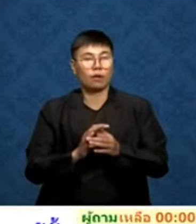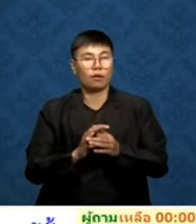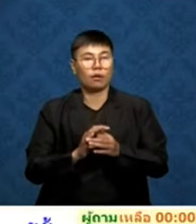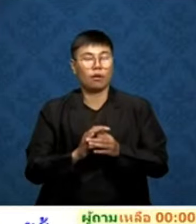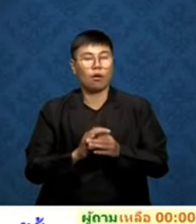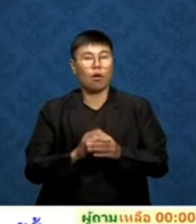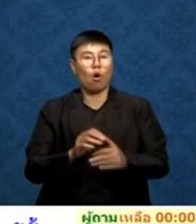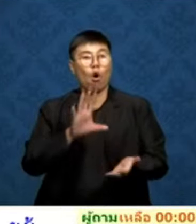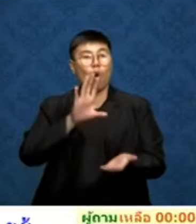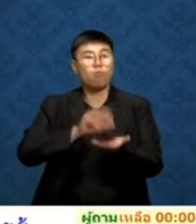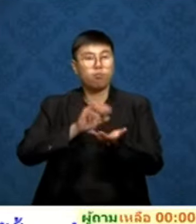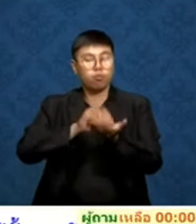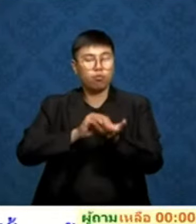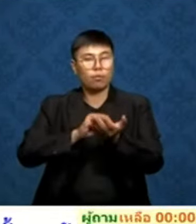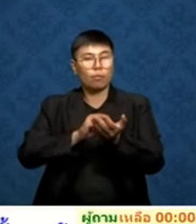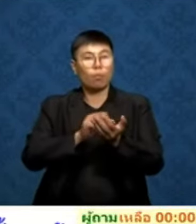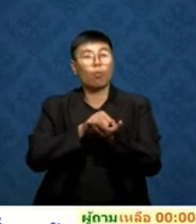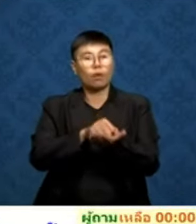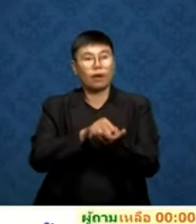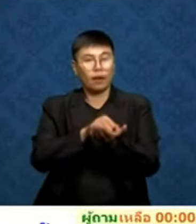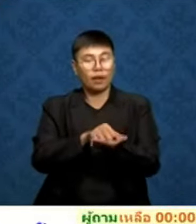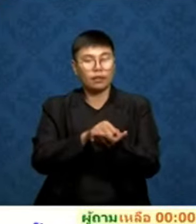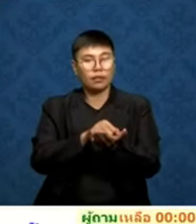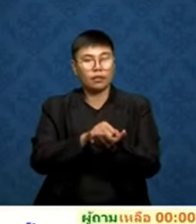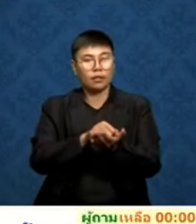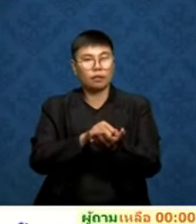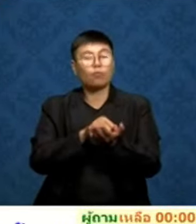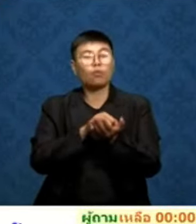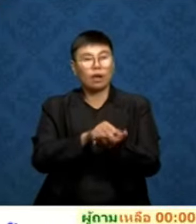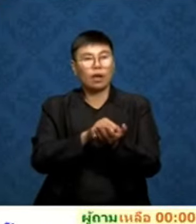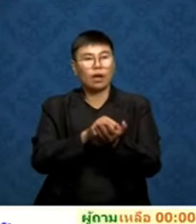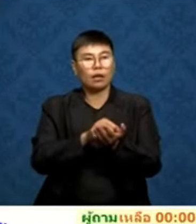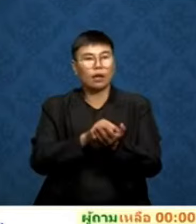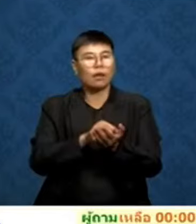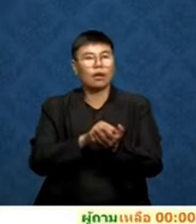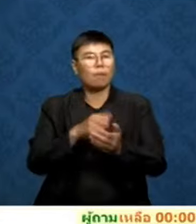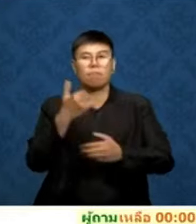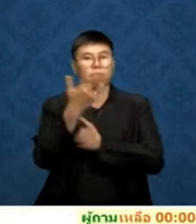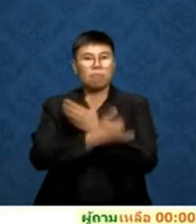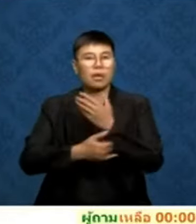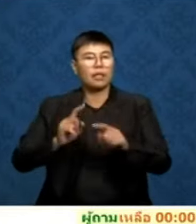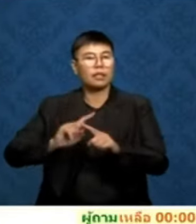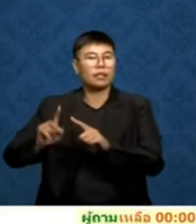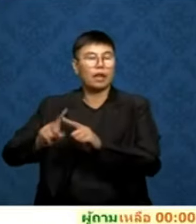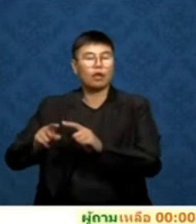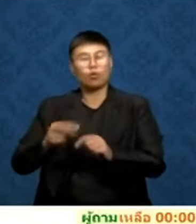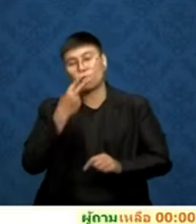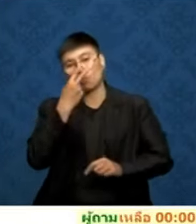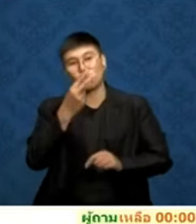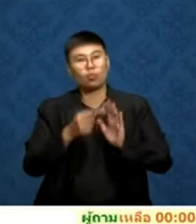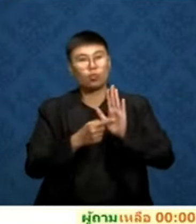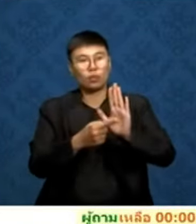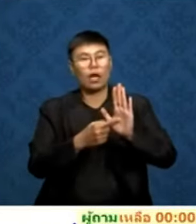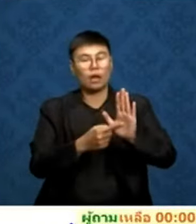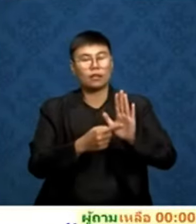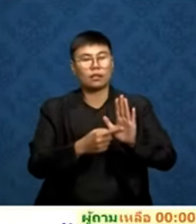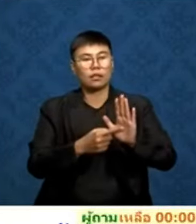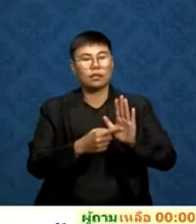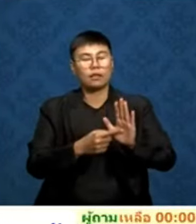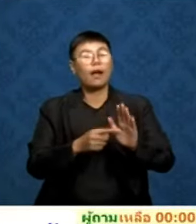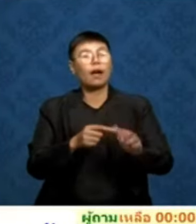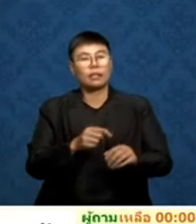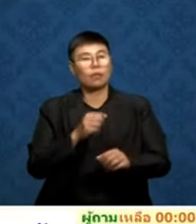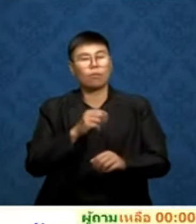านะครับที่ให้บริการอย่างไร้พรมแดนฉะนั้นผมลองยกตัวอย่างให้เห็นสักอันหนึ่งนะครับว่าเราจะทำอย่าง